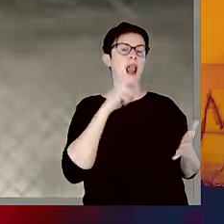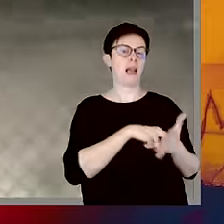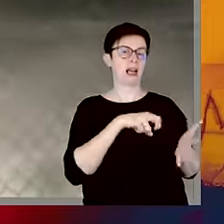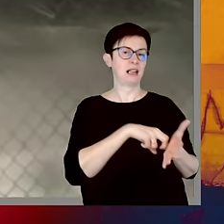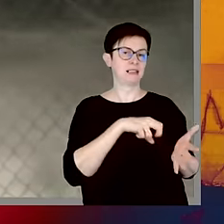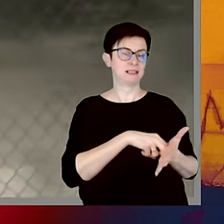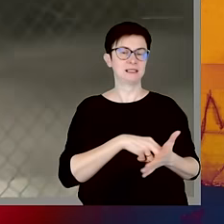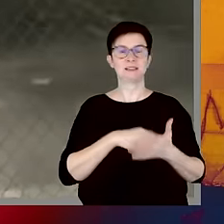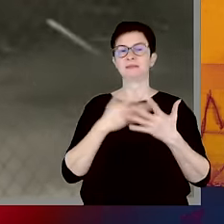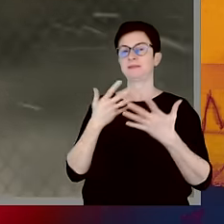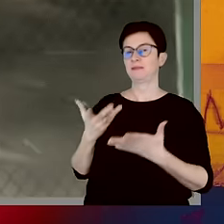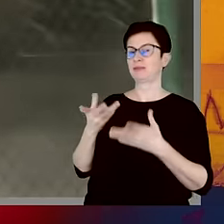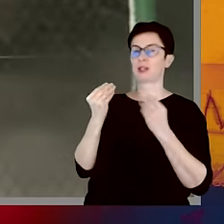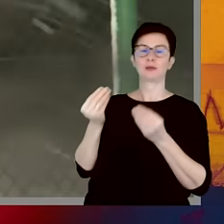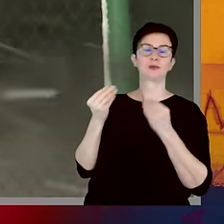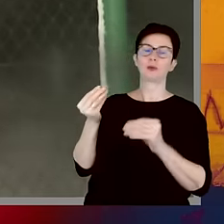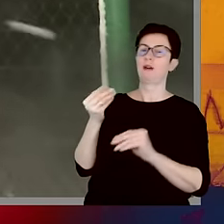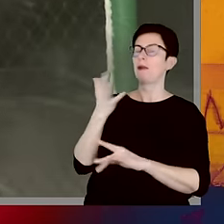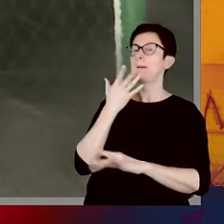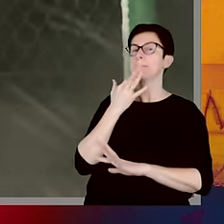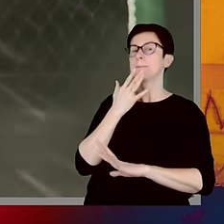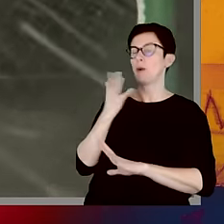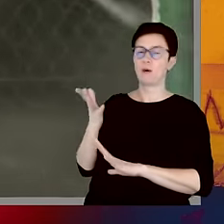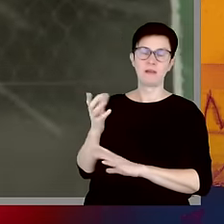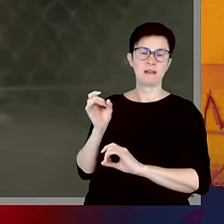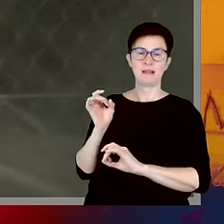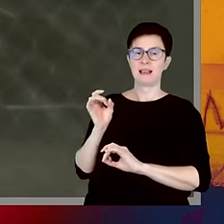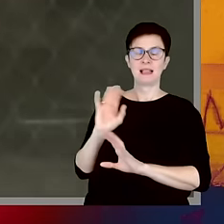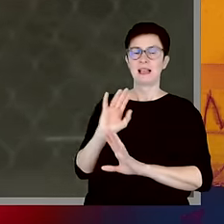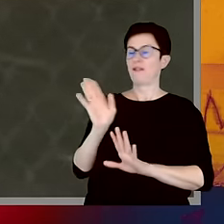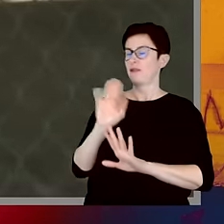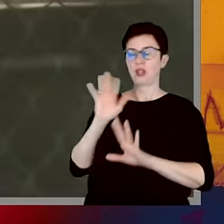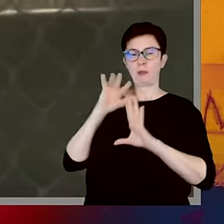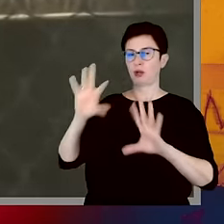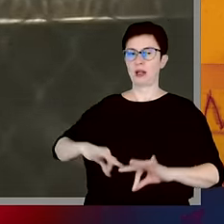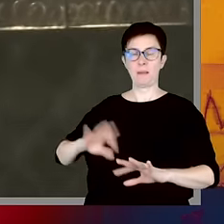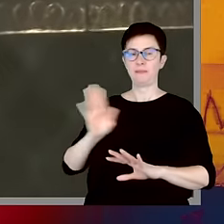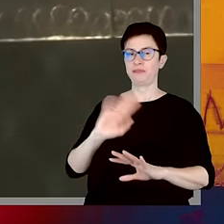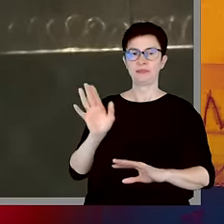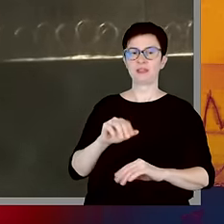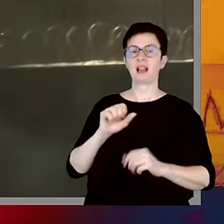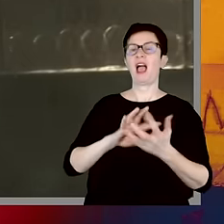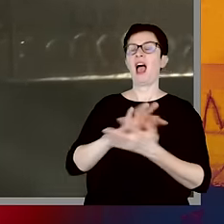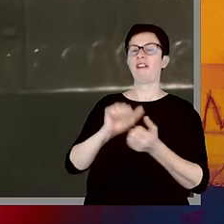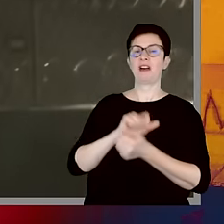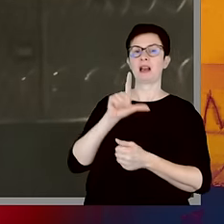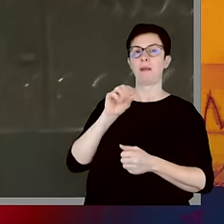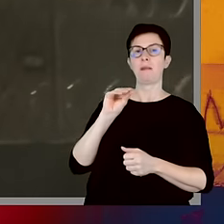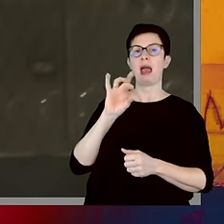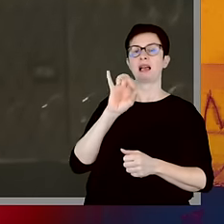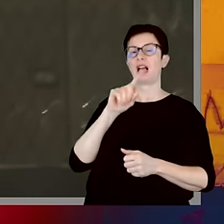na co zezwala ustawa CBA. Cudowne określenie. Nie, proszę państwa, i afera Pegasusa też na tym polega, że